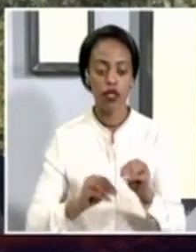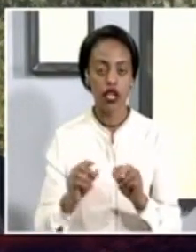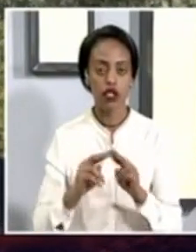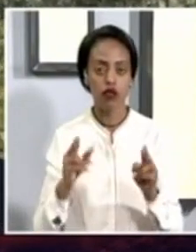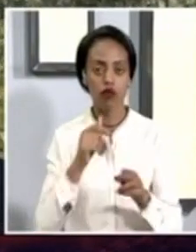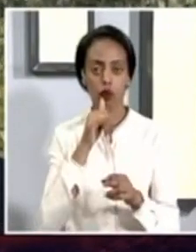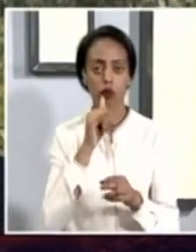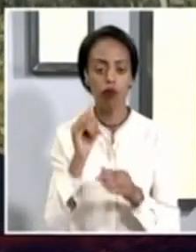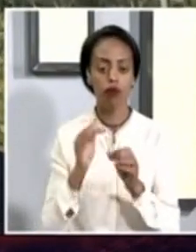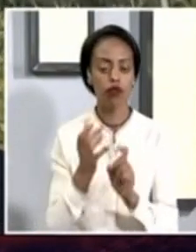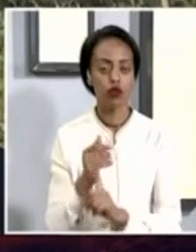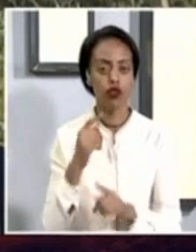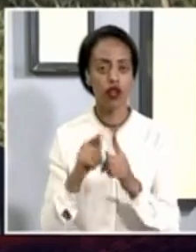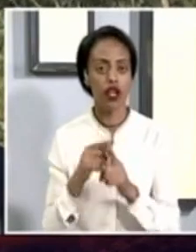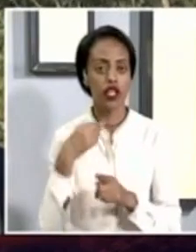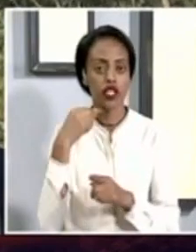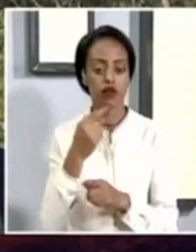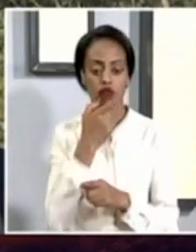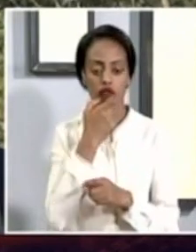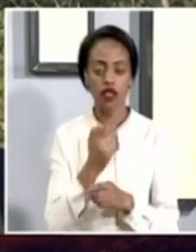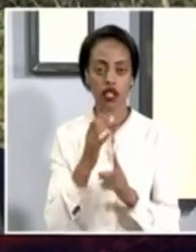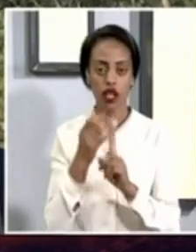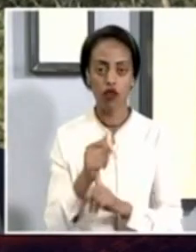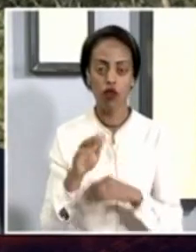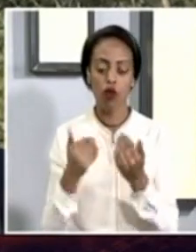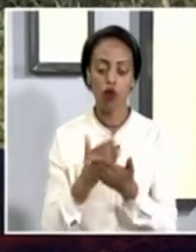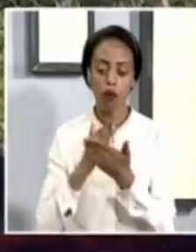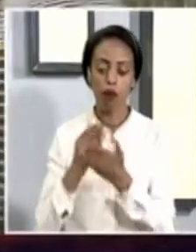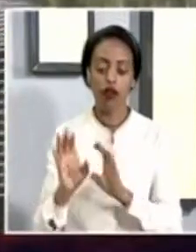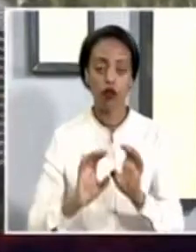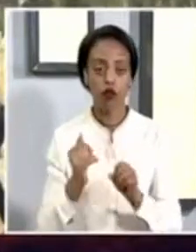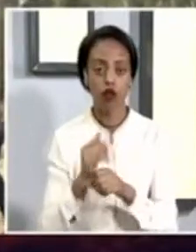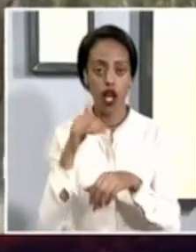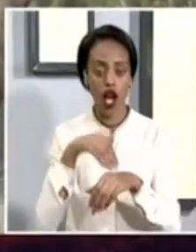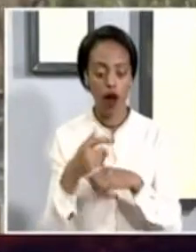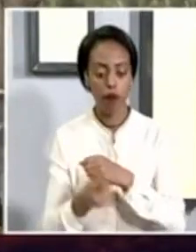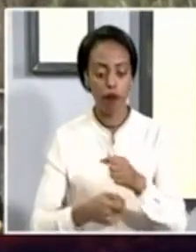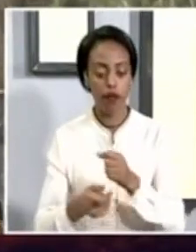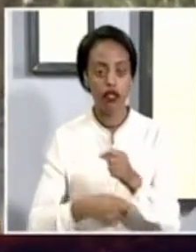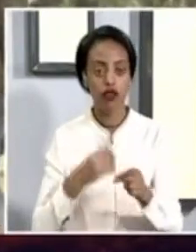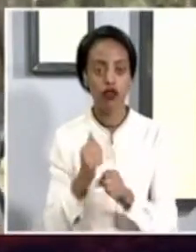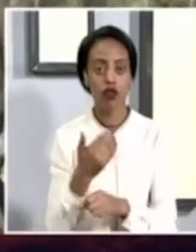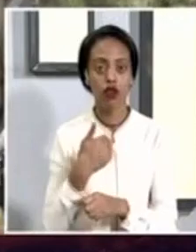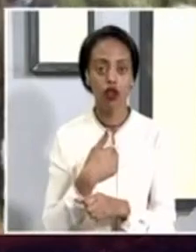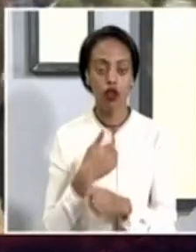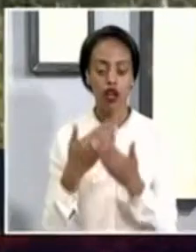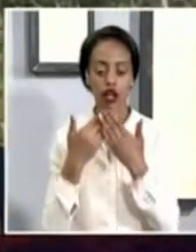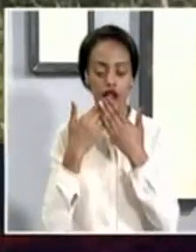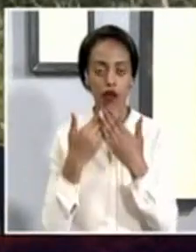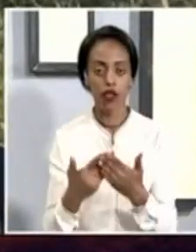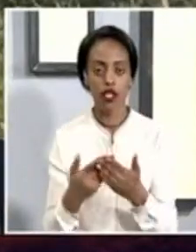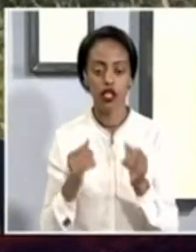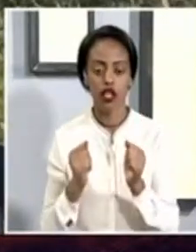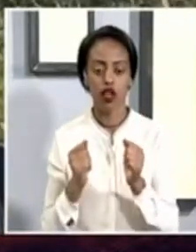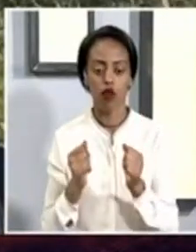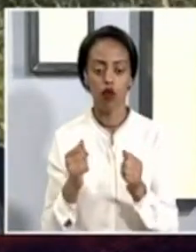ፊሽካ ሒዙ ነቲ ናይ ኣንበጣ ናይ ምብራር ስራሕ ዝሰርሖ ዘሎ ኣብ ማዕፂድ ኣብ ምውፋር ዝሰርሖ ዘሎ ድማ ክነምስግንን ተጠናኺሮ